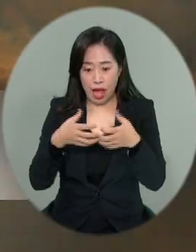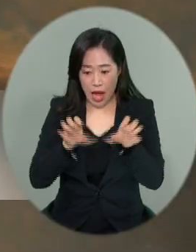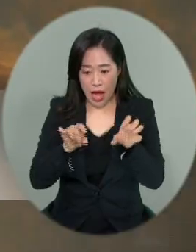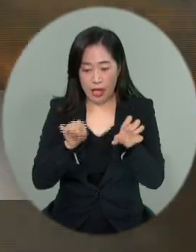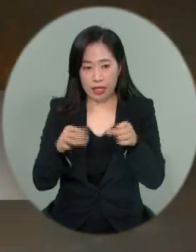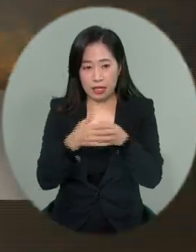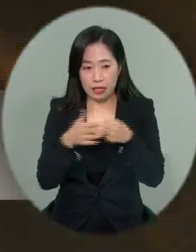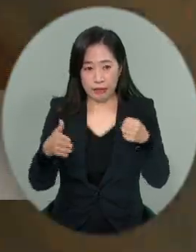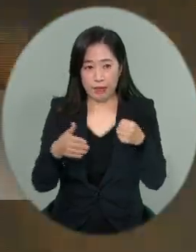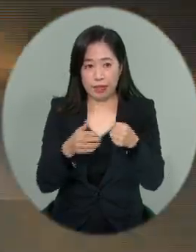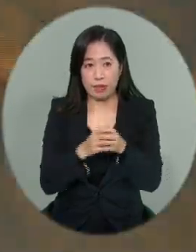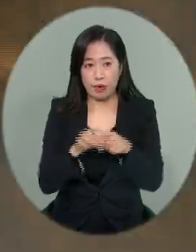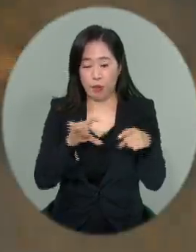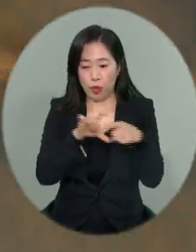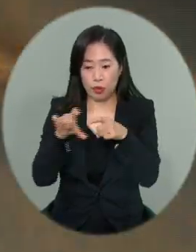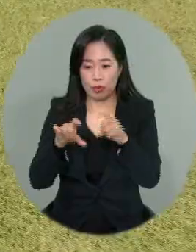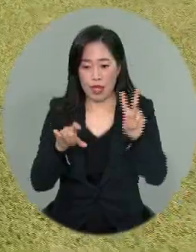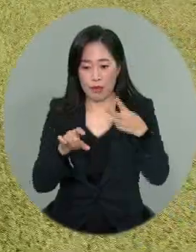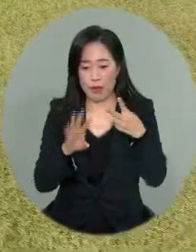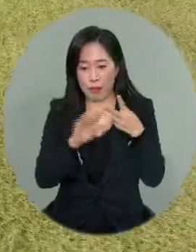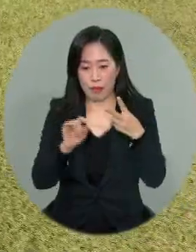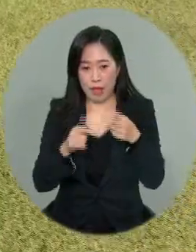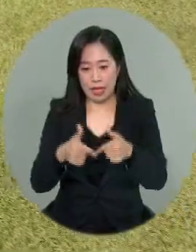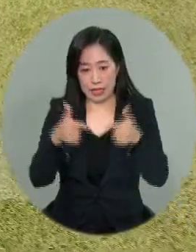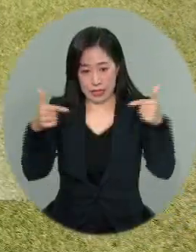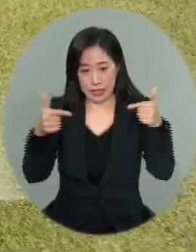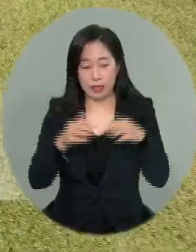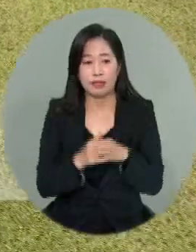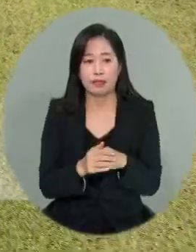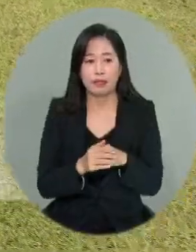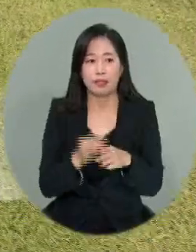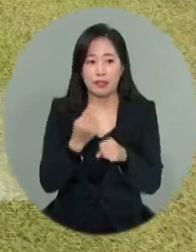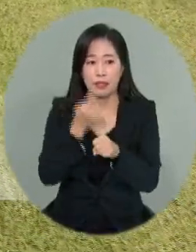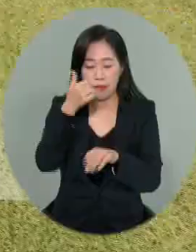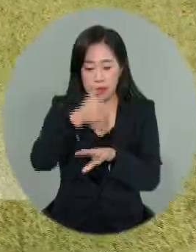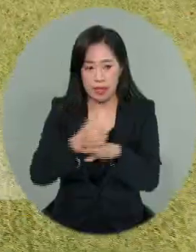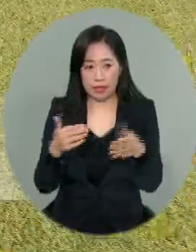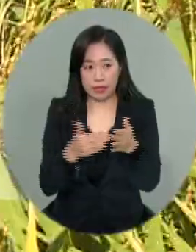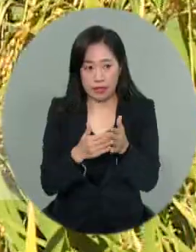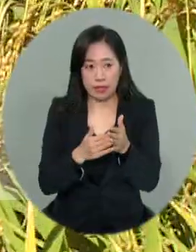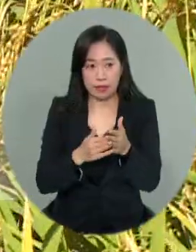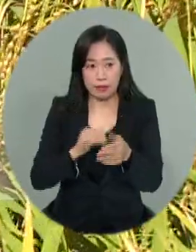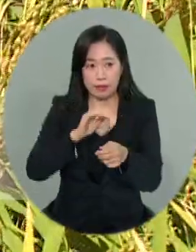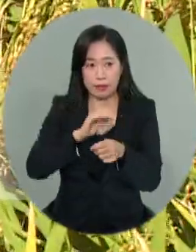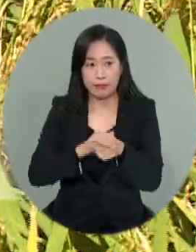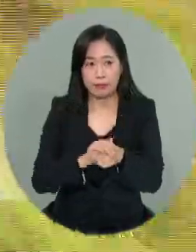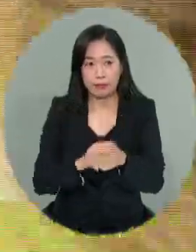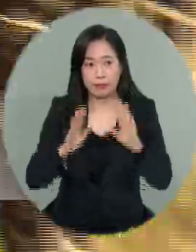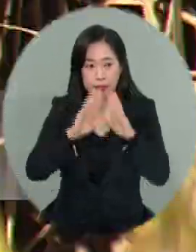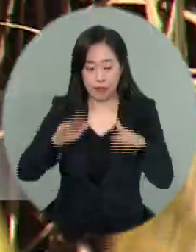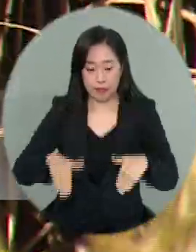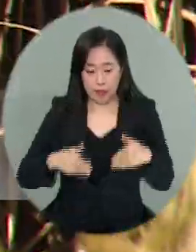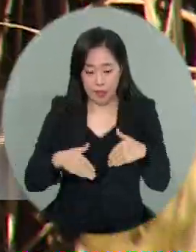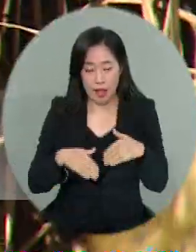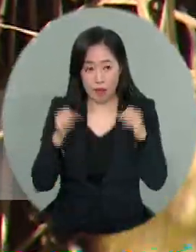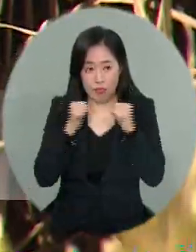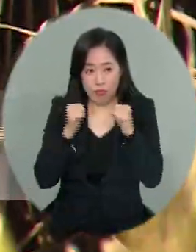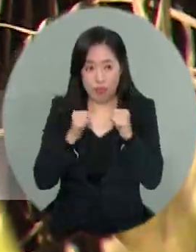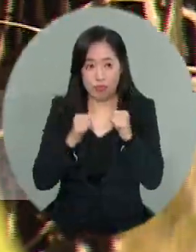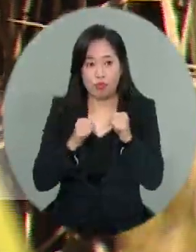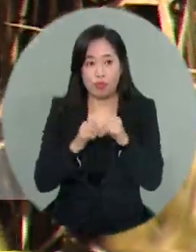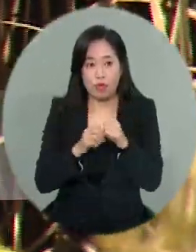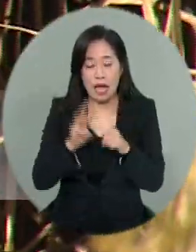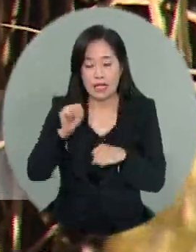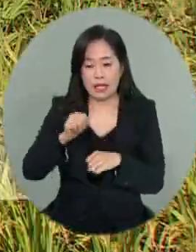예년에 비해 200배가량 증가한 겁니다. 지난달 말까지 전 남북과 경남 등 서남해안을 중심으로 확인된 피해는